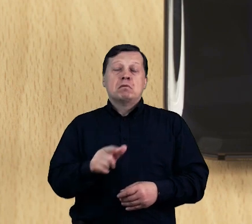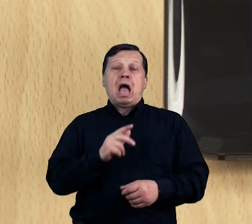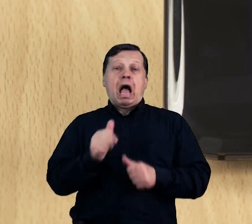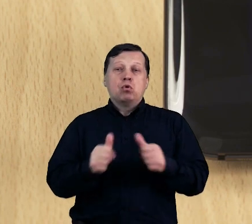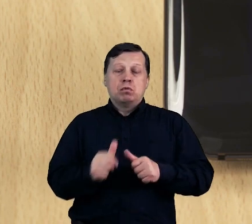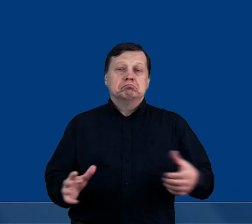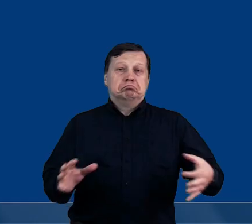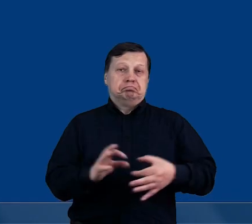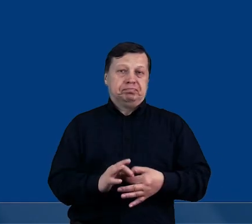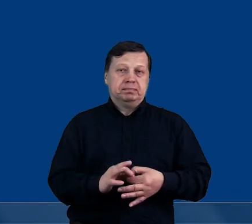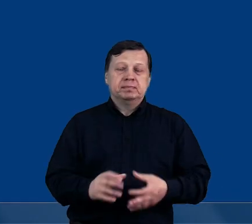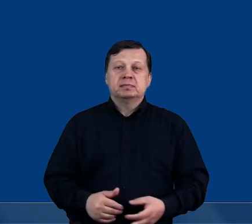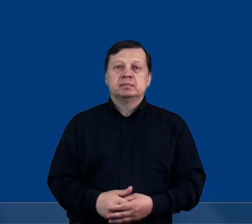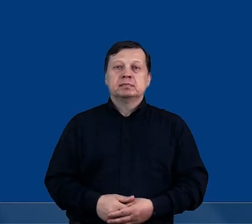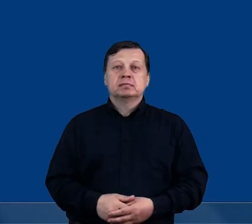połączy się z modemem.